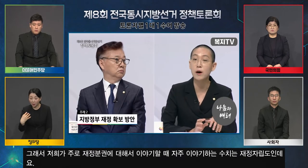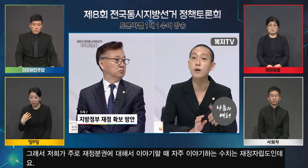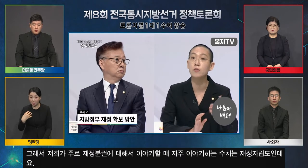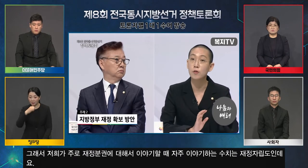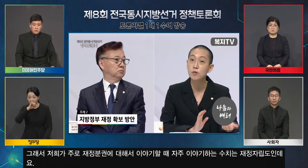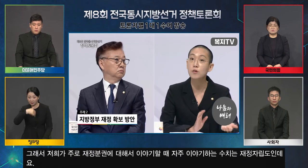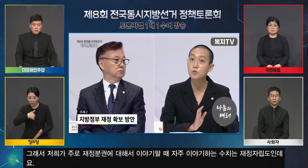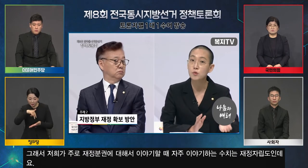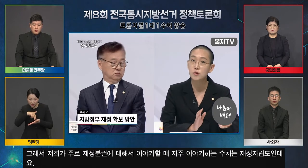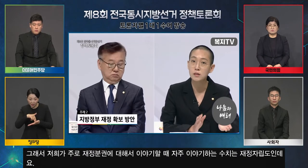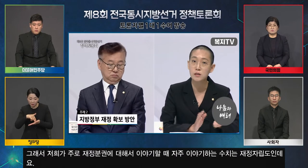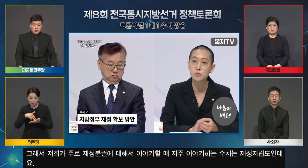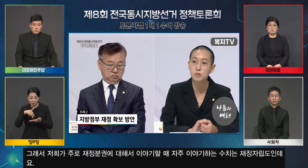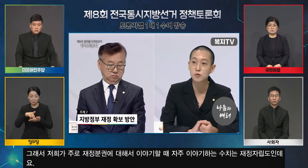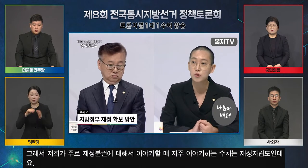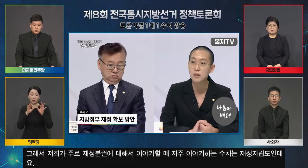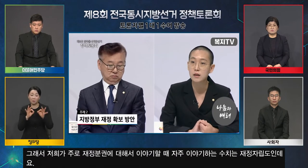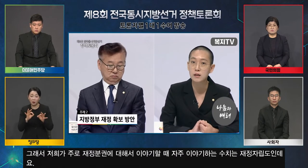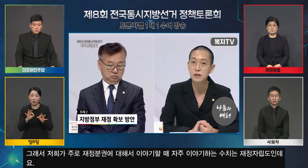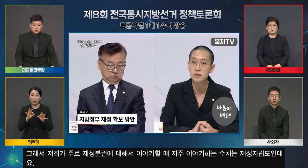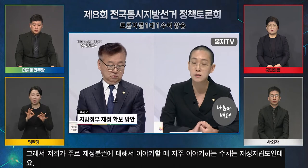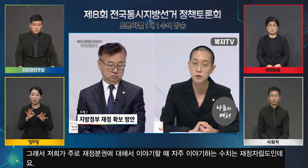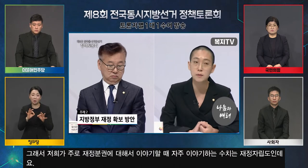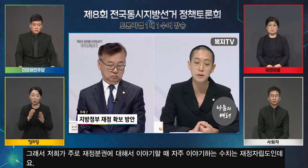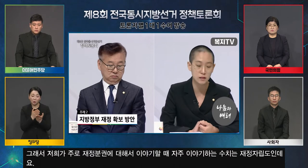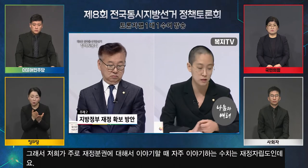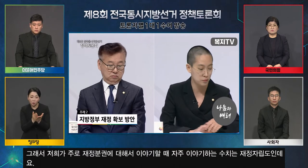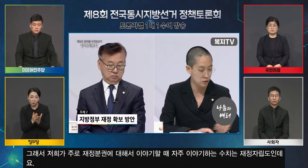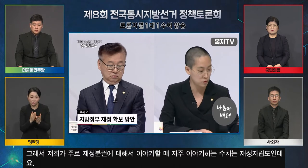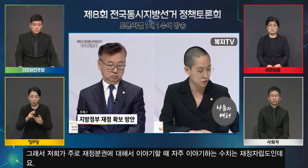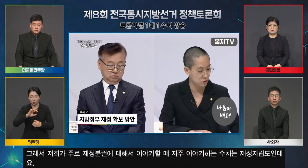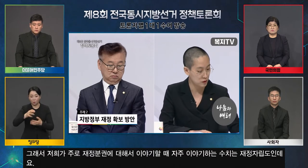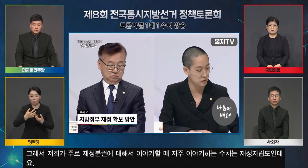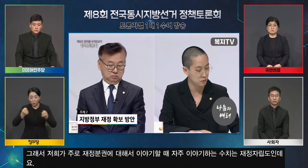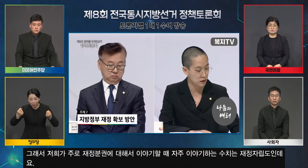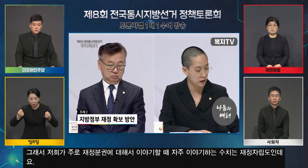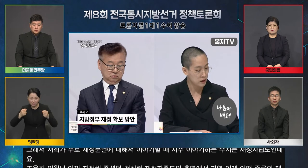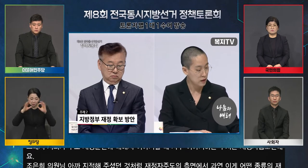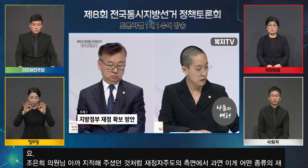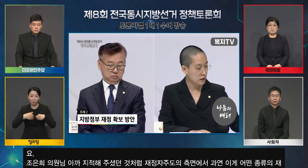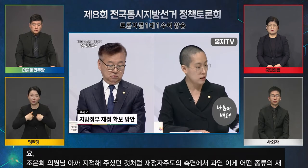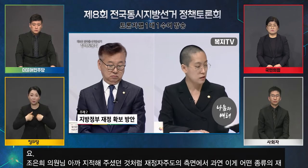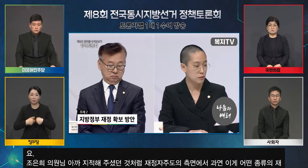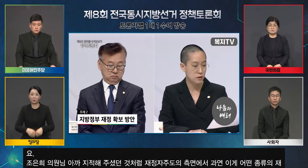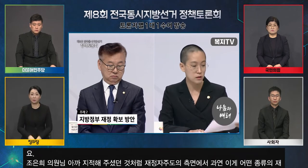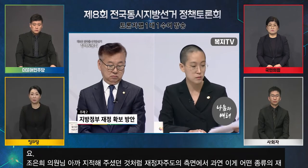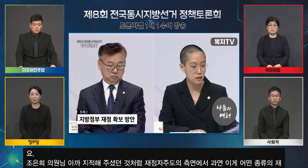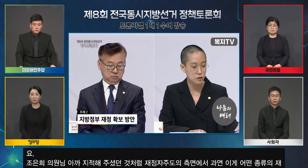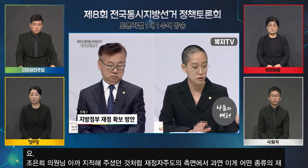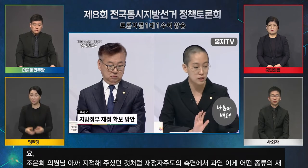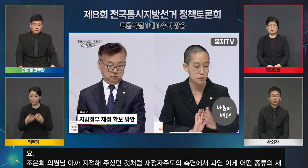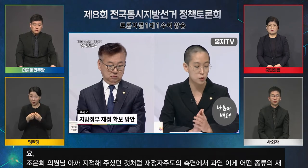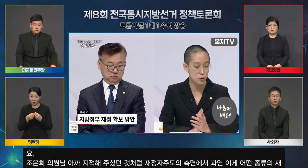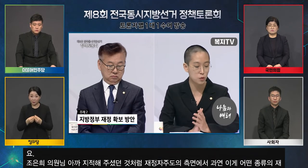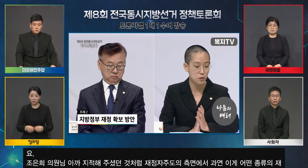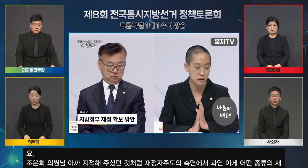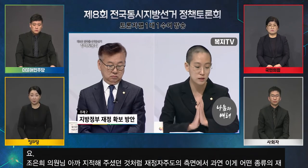이것이 과연 어떤 종류의 재정분권인가를 들여다봐야 되는 필요성도 있습니다. 예를 들면 지금